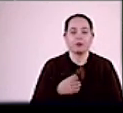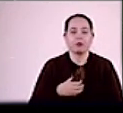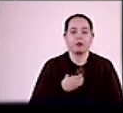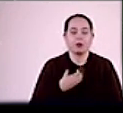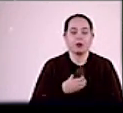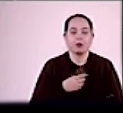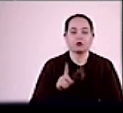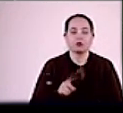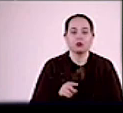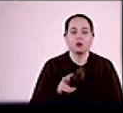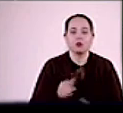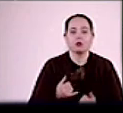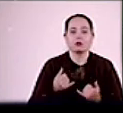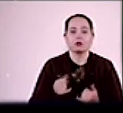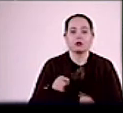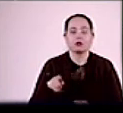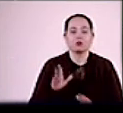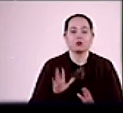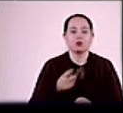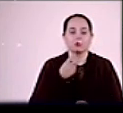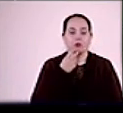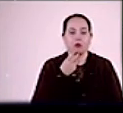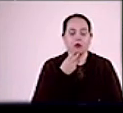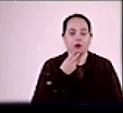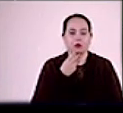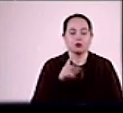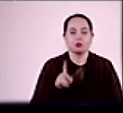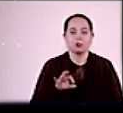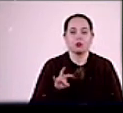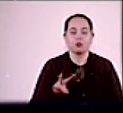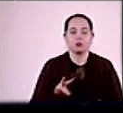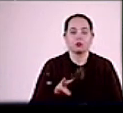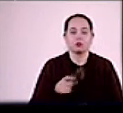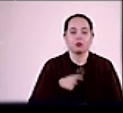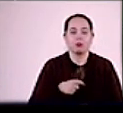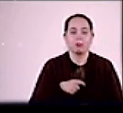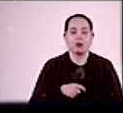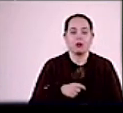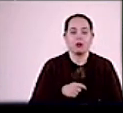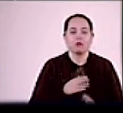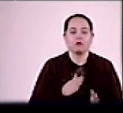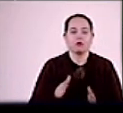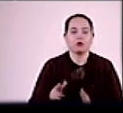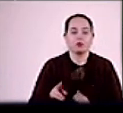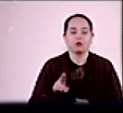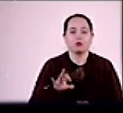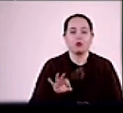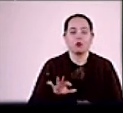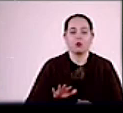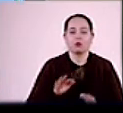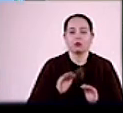боясь, что над ним будут смеяться, что он ведет себя по-детски».